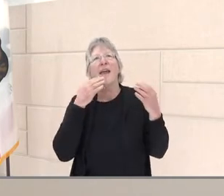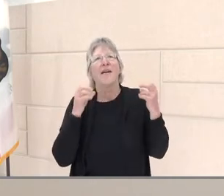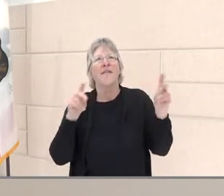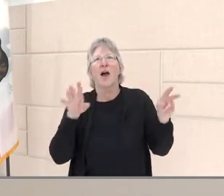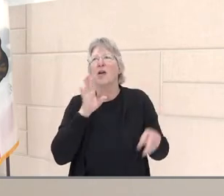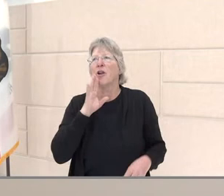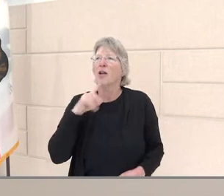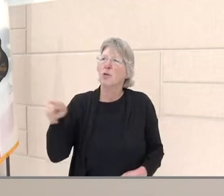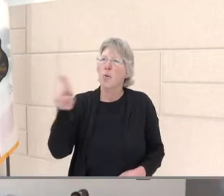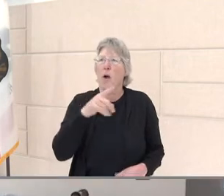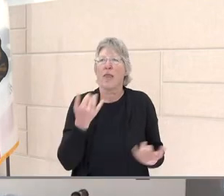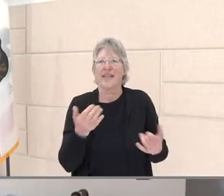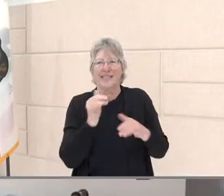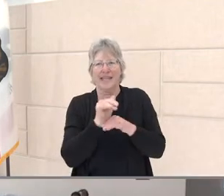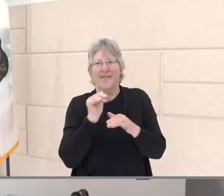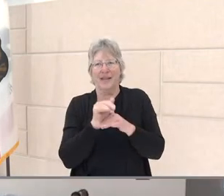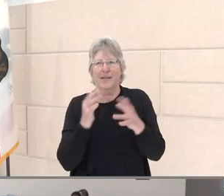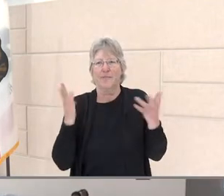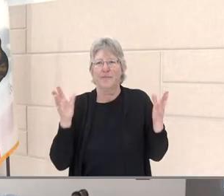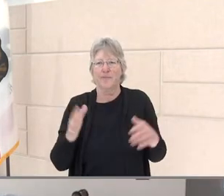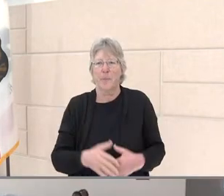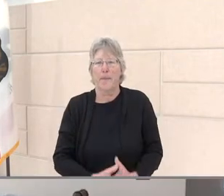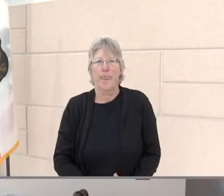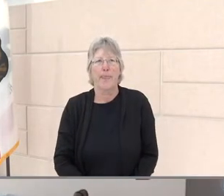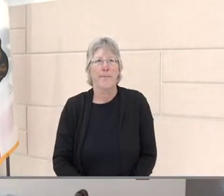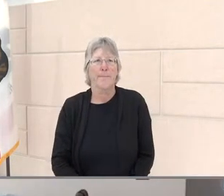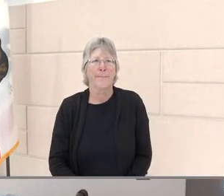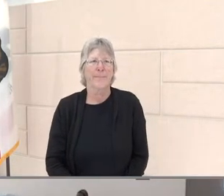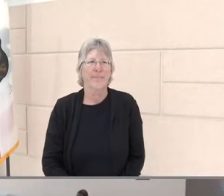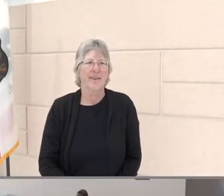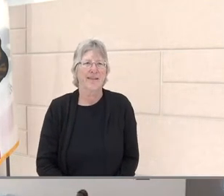សិក្សាយ៉ាងត្រឹមត្រូវសូមអរគុណ